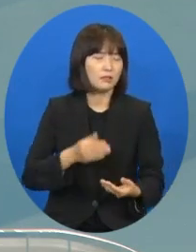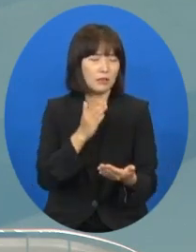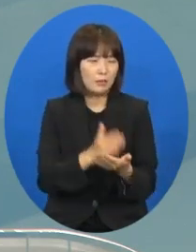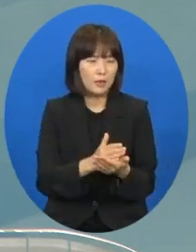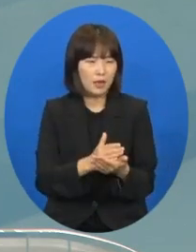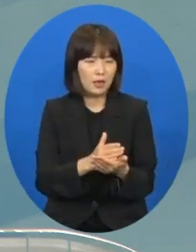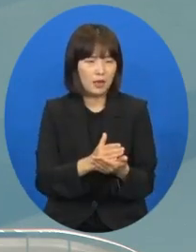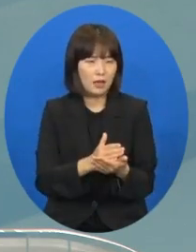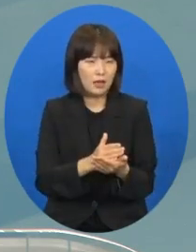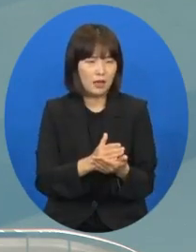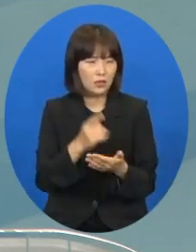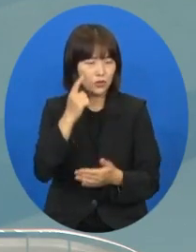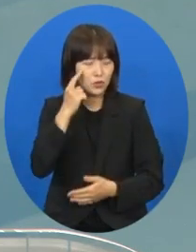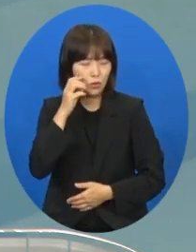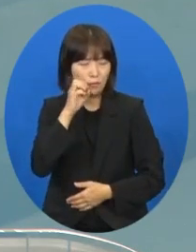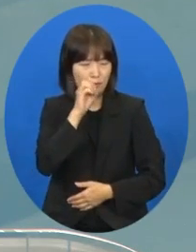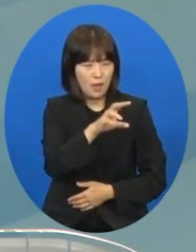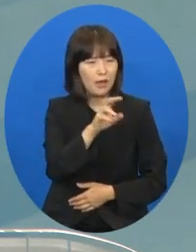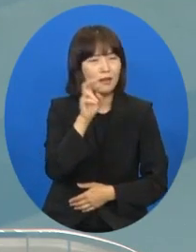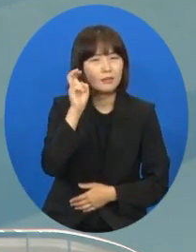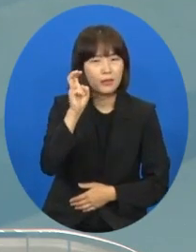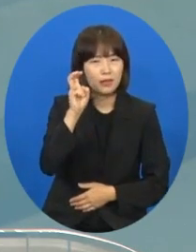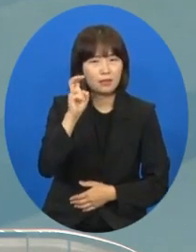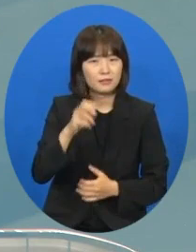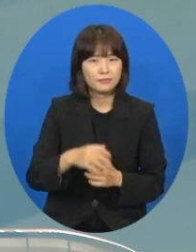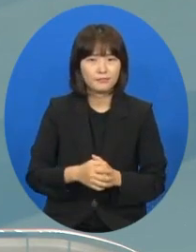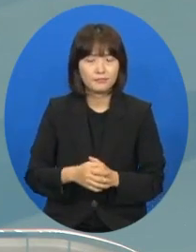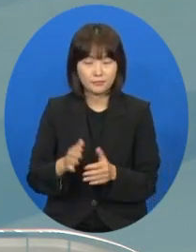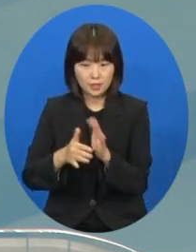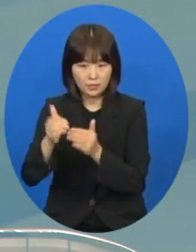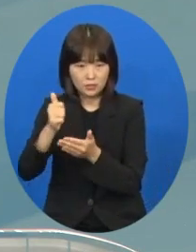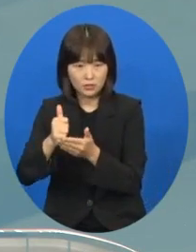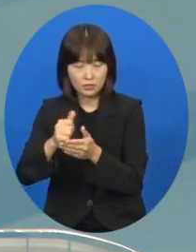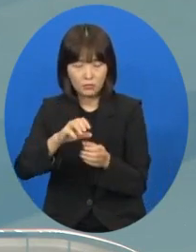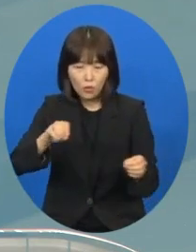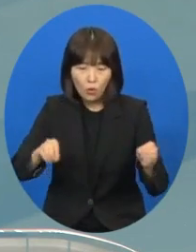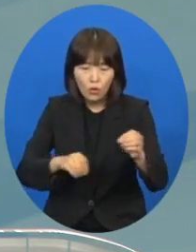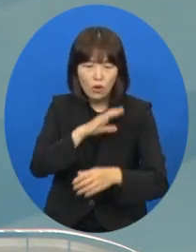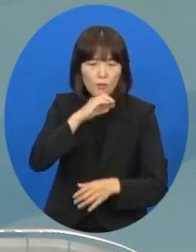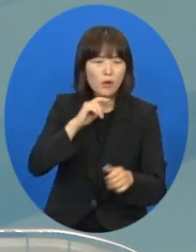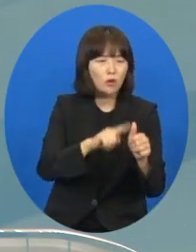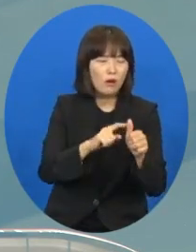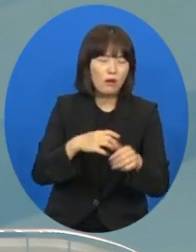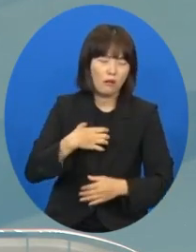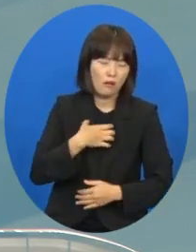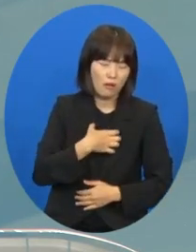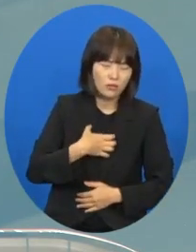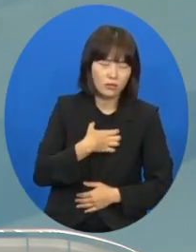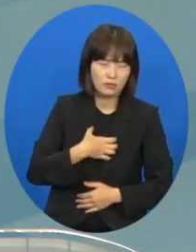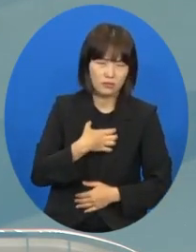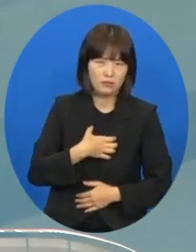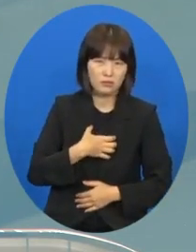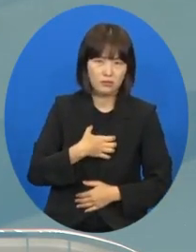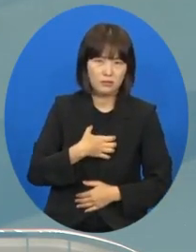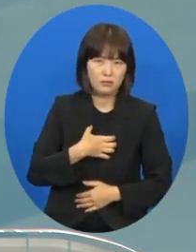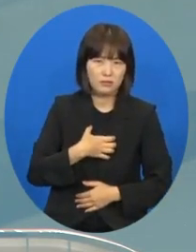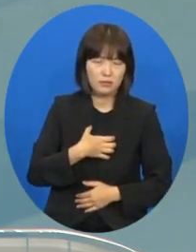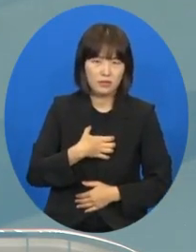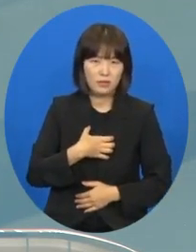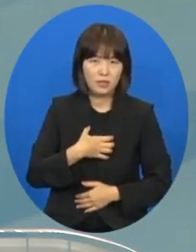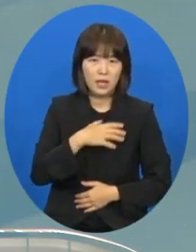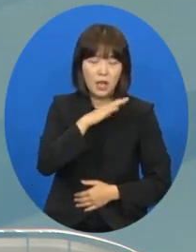틀림없이 그러셨을 거예요. 예수님은 오히려 베드로가 걱정이 되셨을 거예요. 너무 잘 아니까.